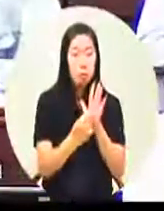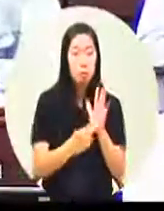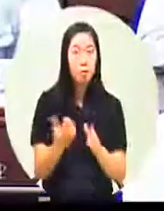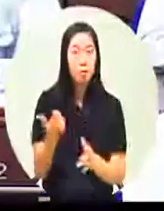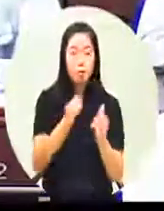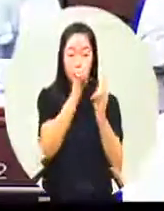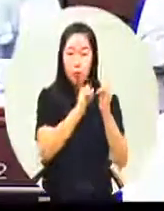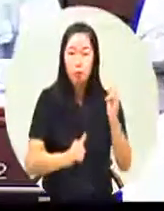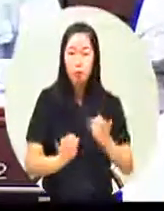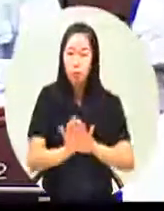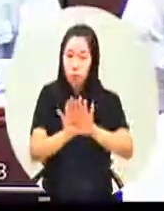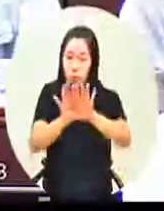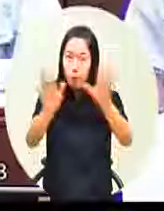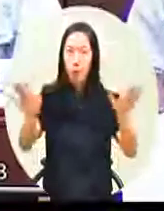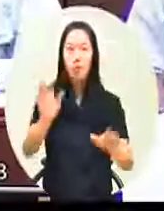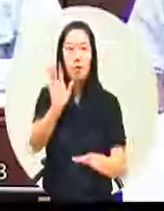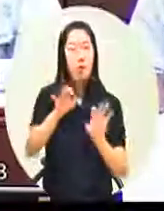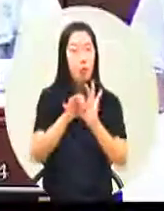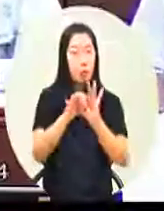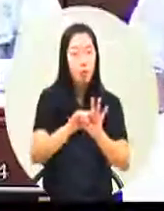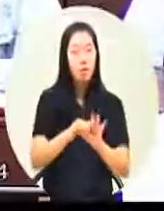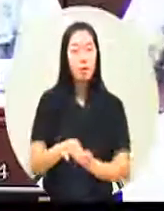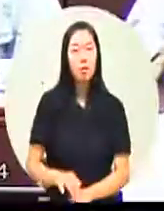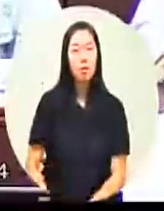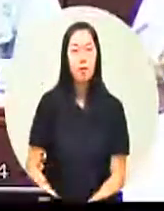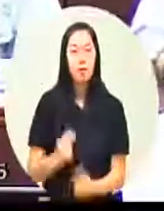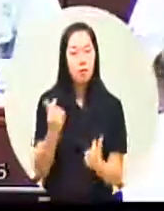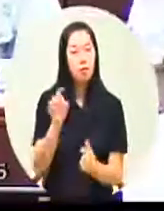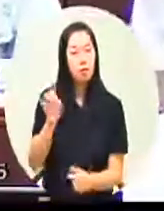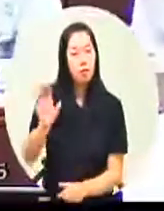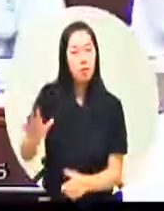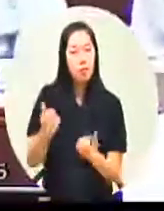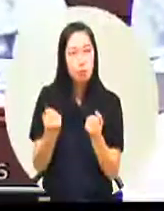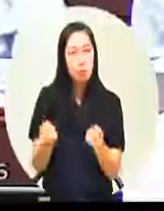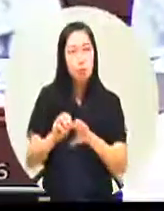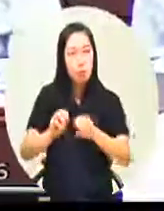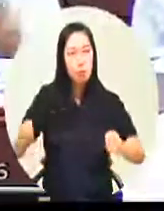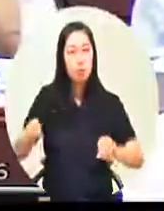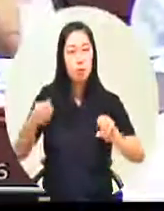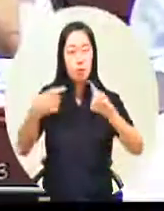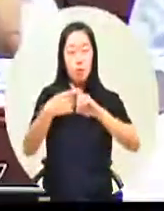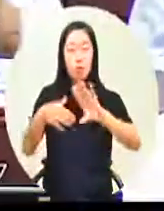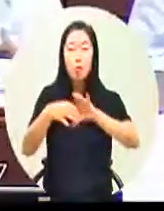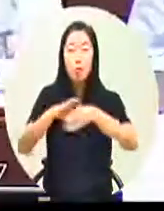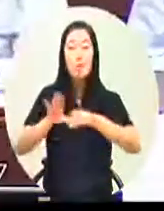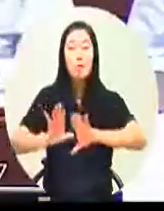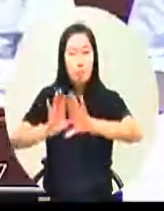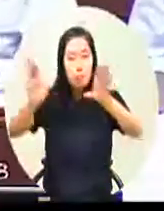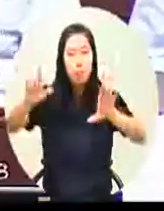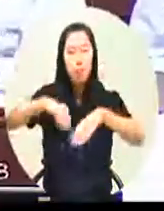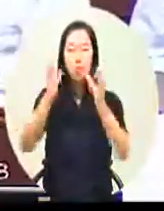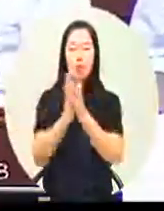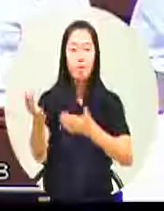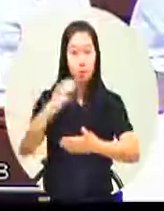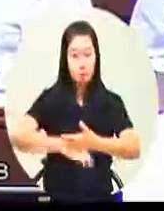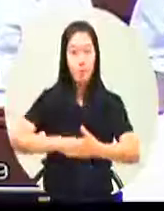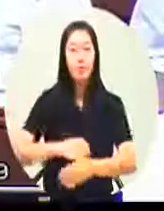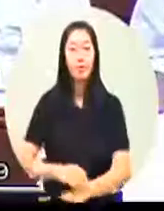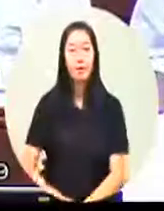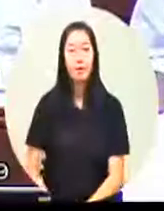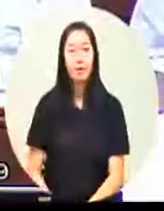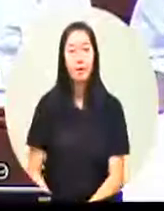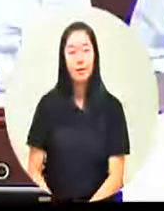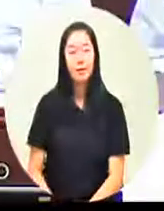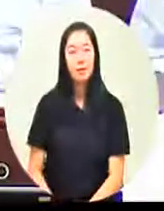史的发展的脉络里面，它有一些比较属于在地的一些人文的发展的部分都可以纳入。那有一